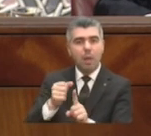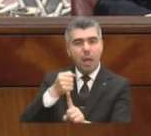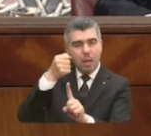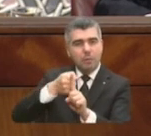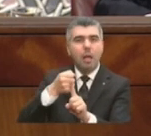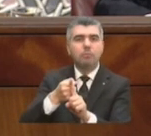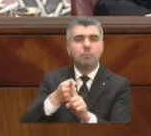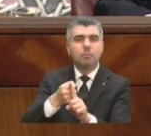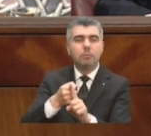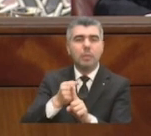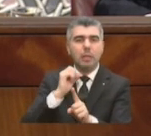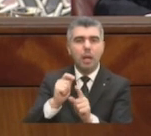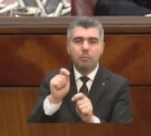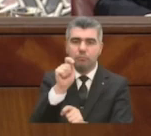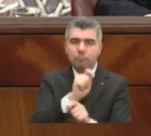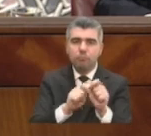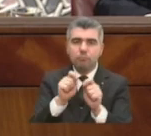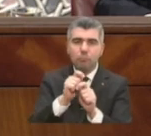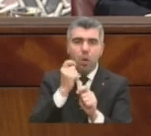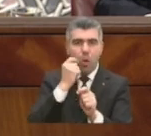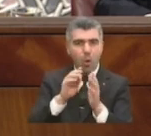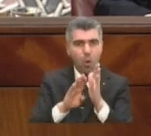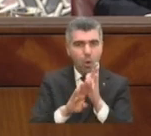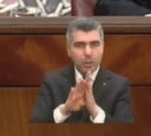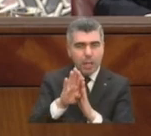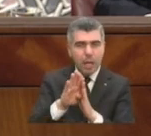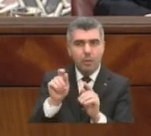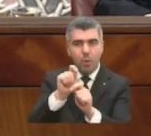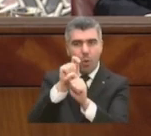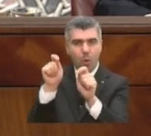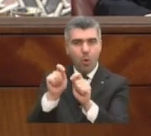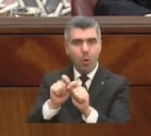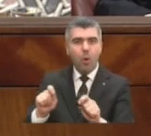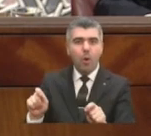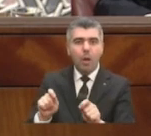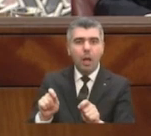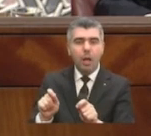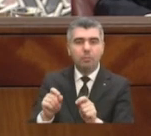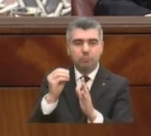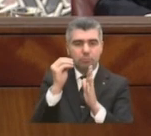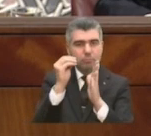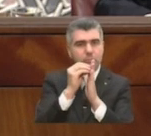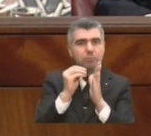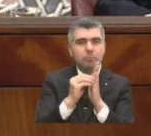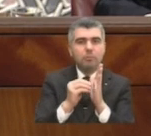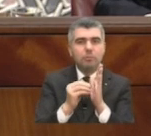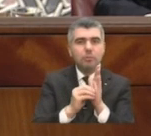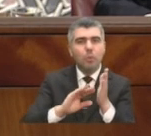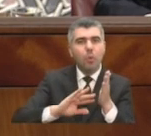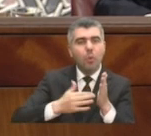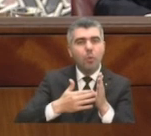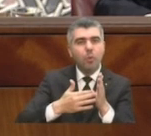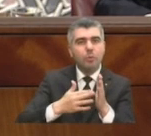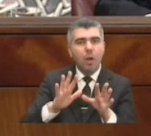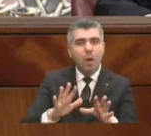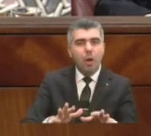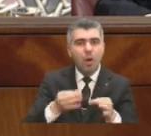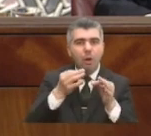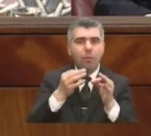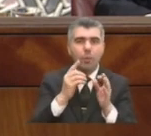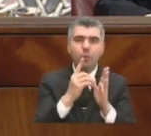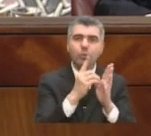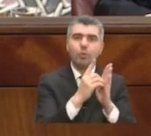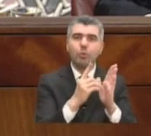في ميادين منها الحقوق والحريات الاساسيه المنصوص عليها في تصديره وفصول